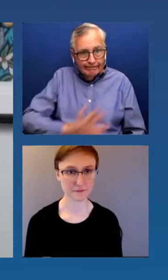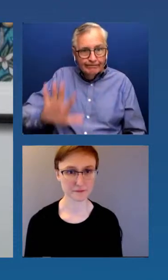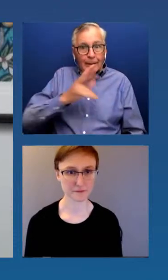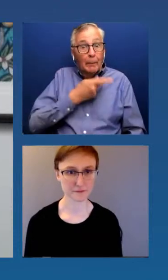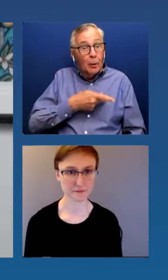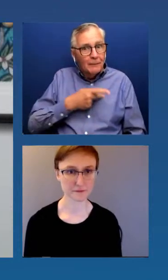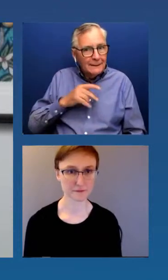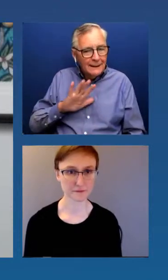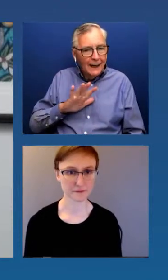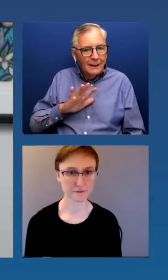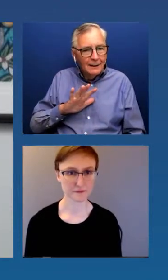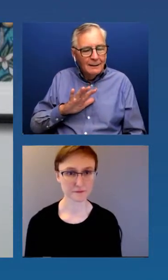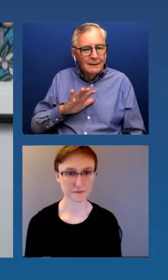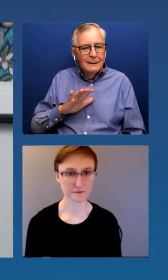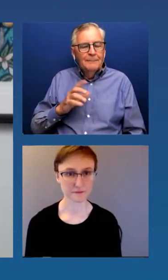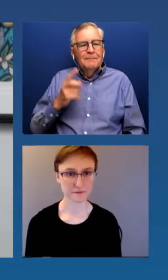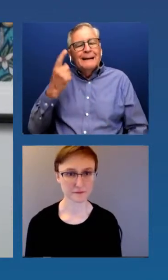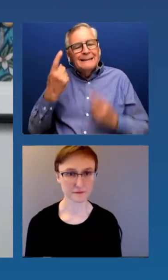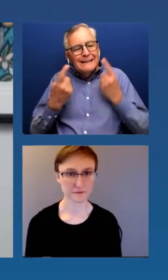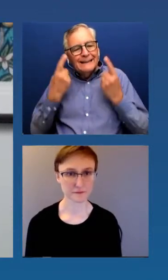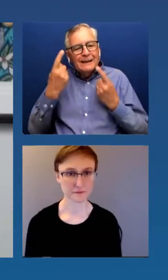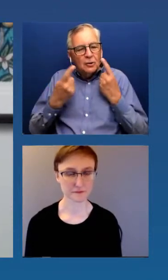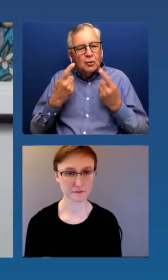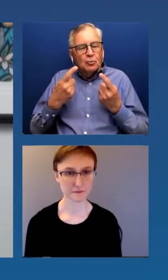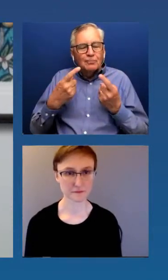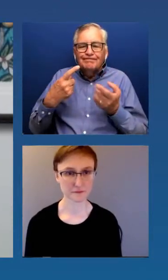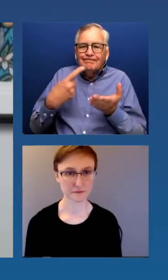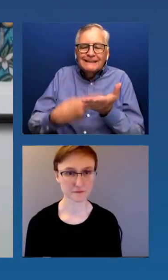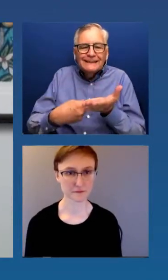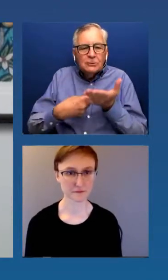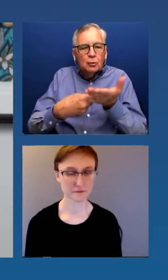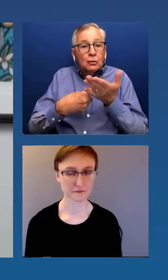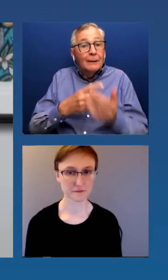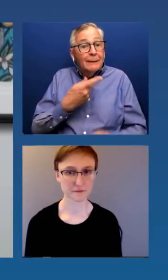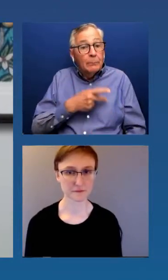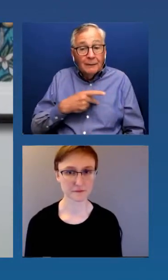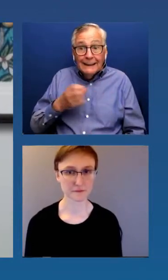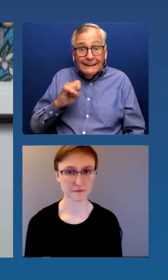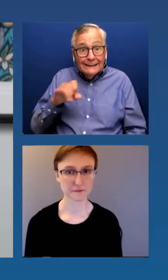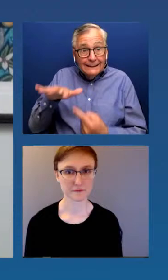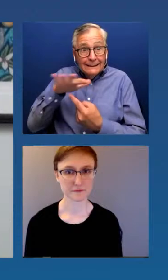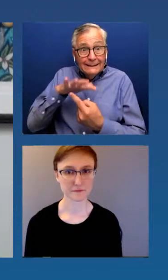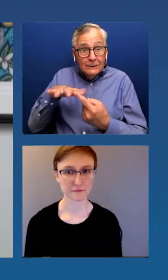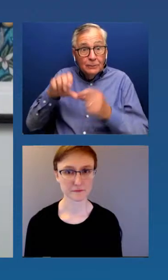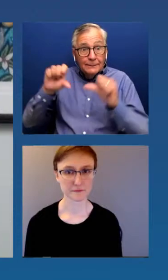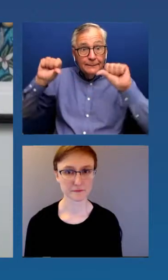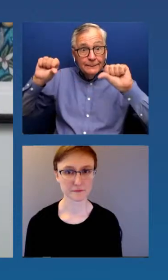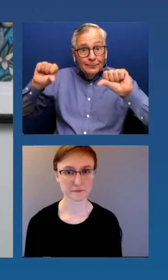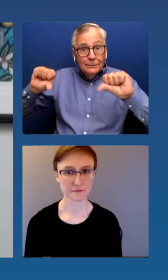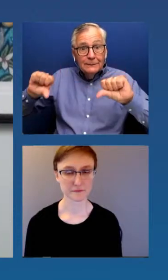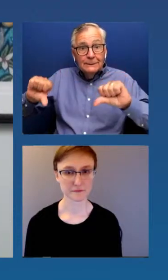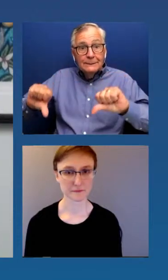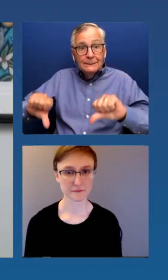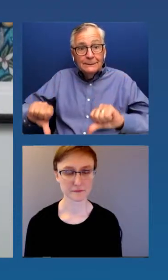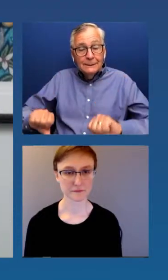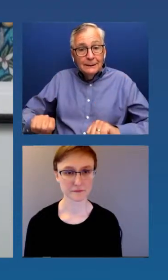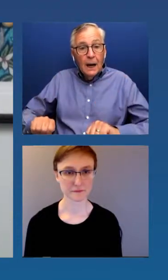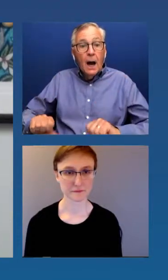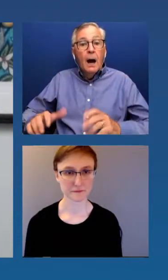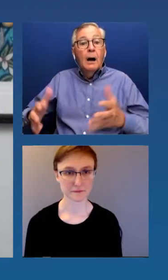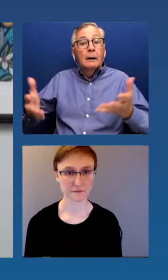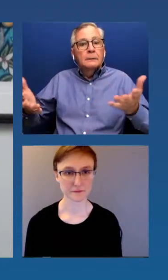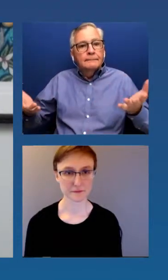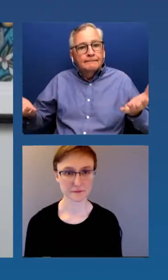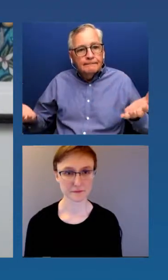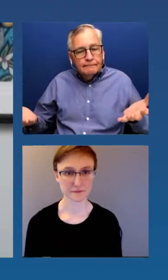et c'est quelque chose qu'on discute avec la province. Si la situation est plus mauvaise, est-ce qu'on